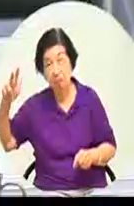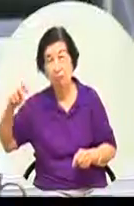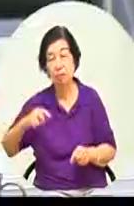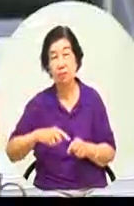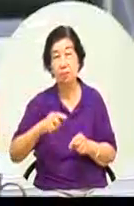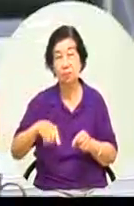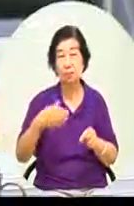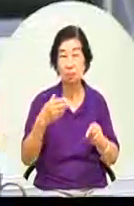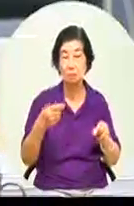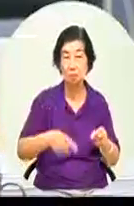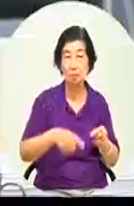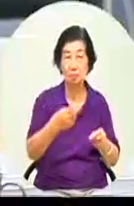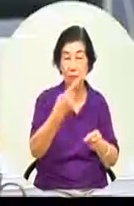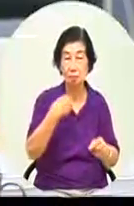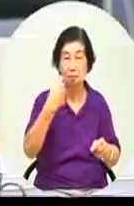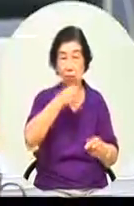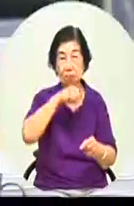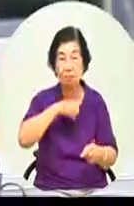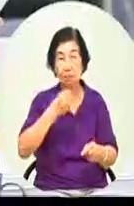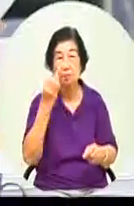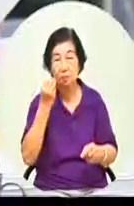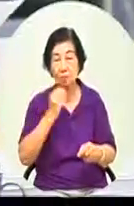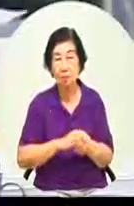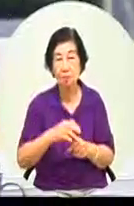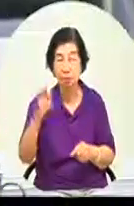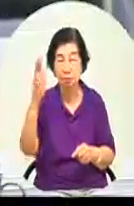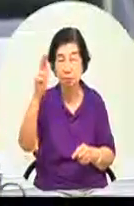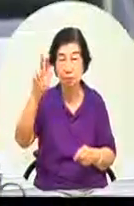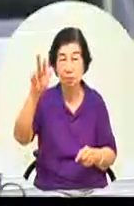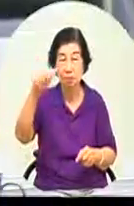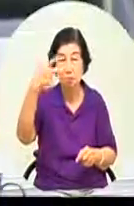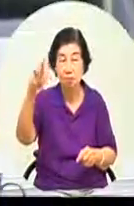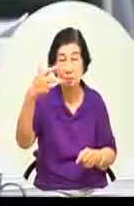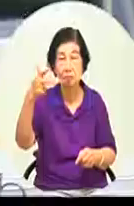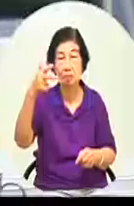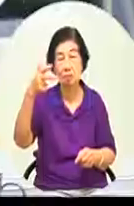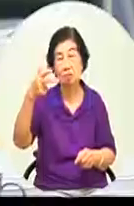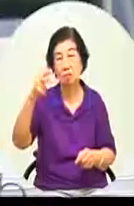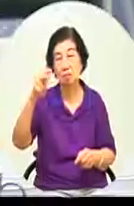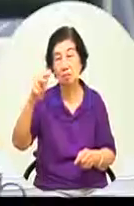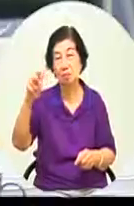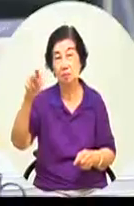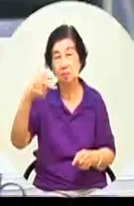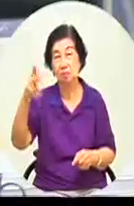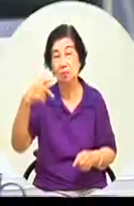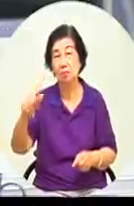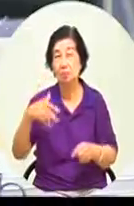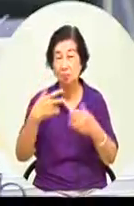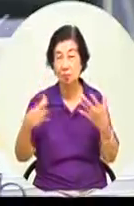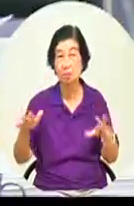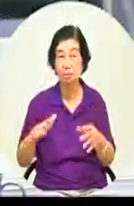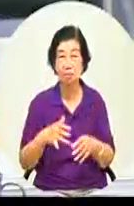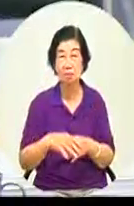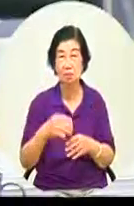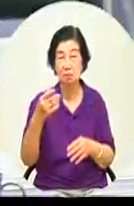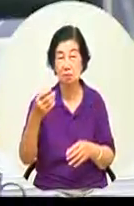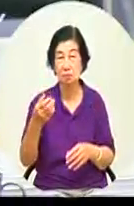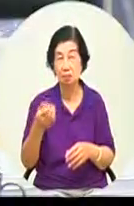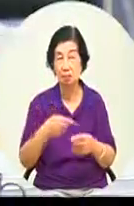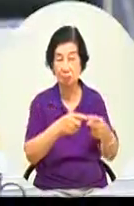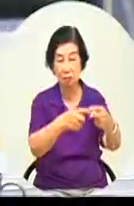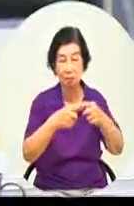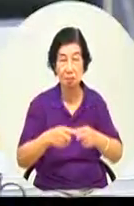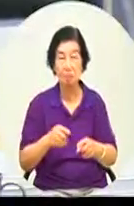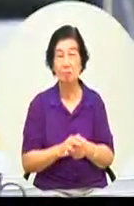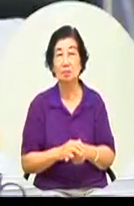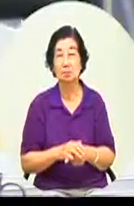7915人来台，这是。专攻的，这是全国的数据啦，但是全国没有来到高